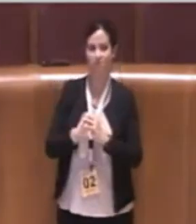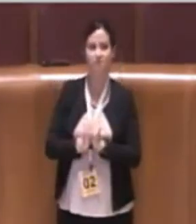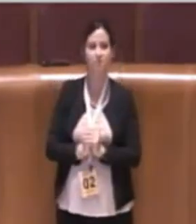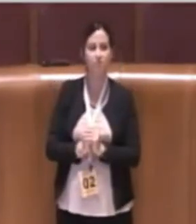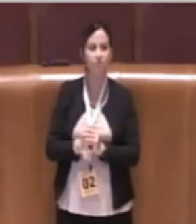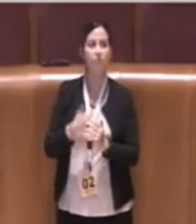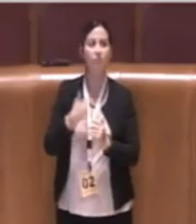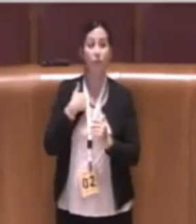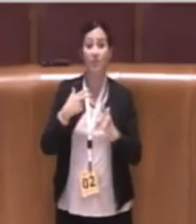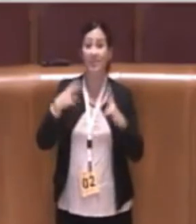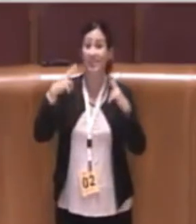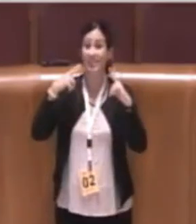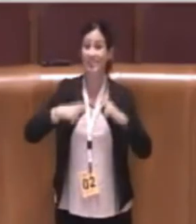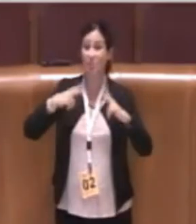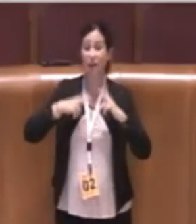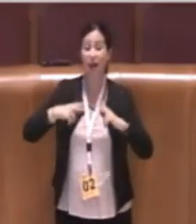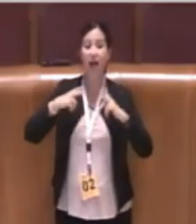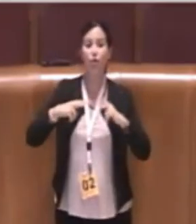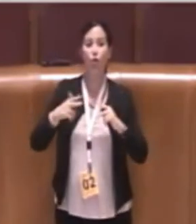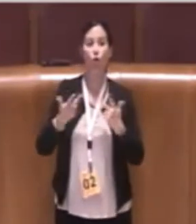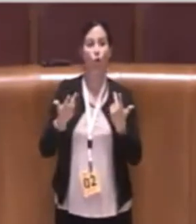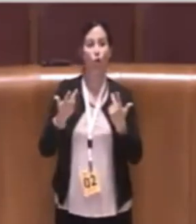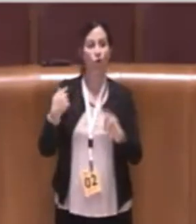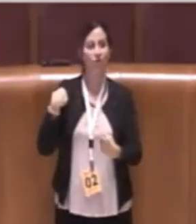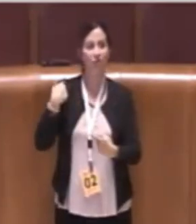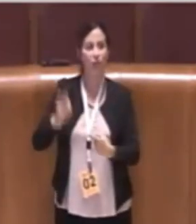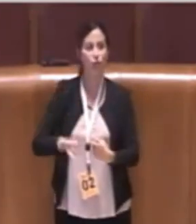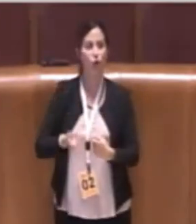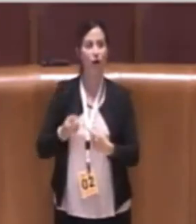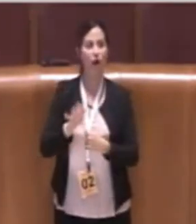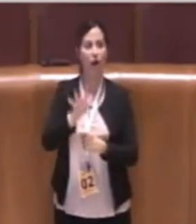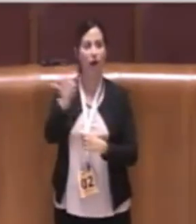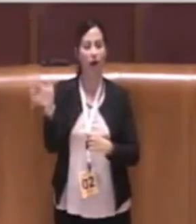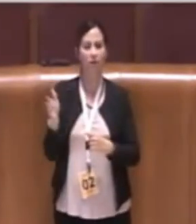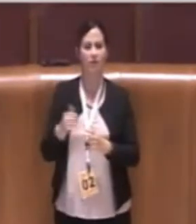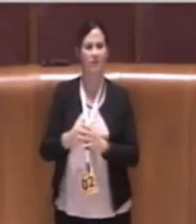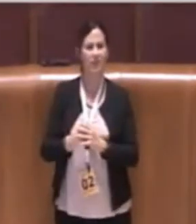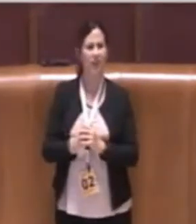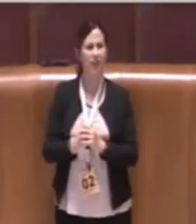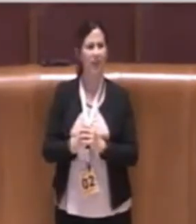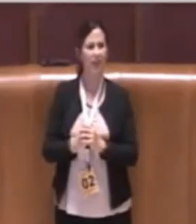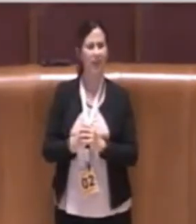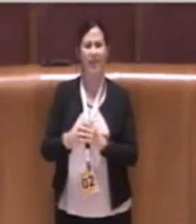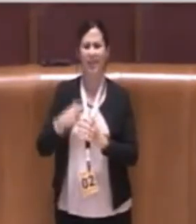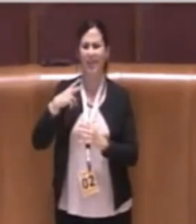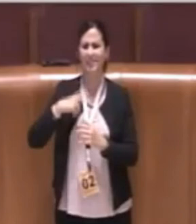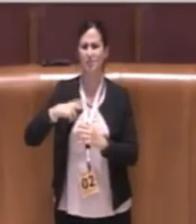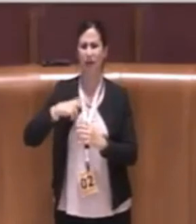altre forze politiche, che vi sia da parte loro